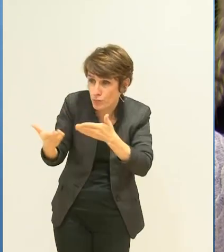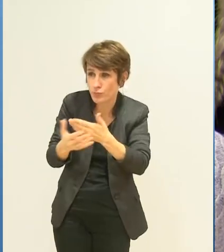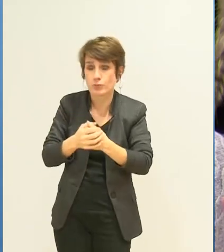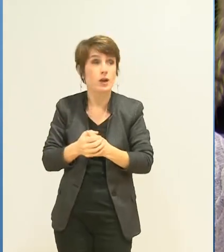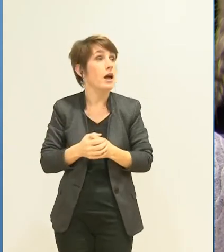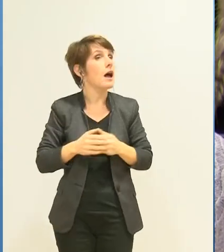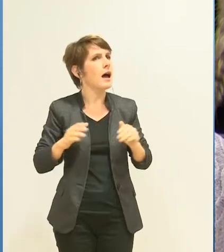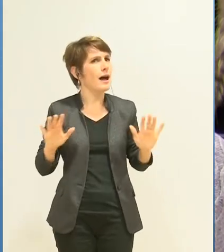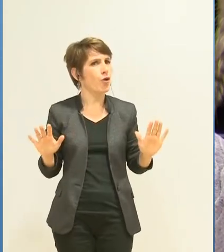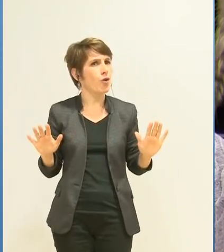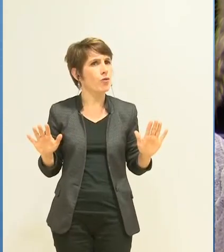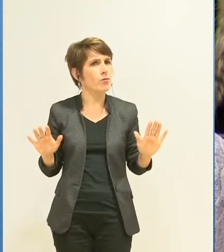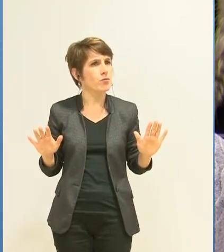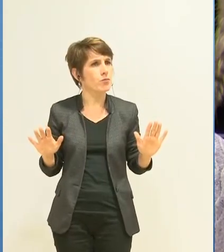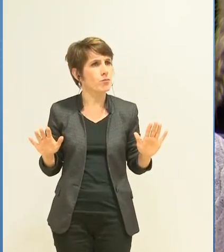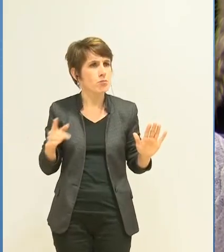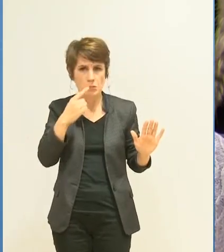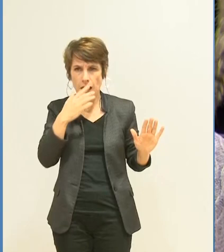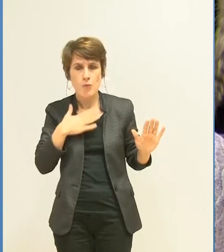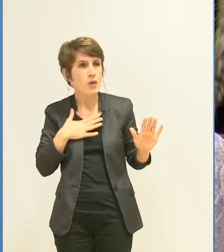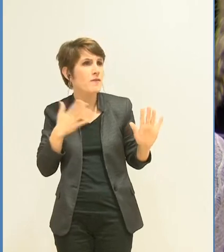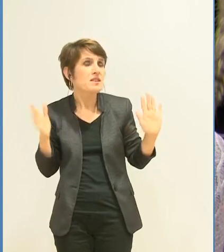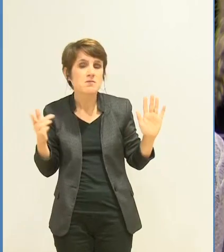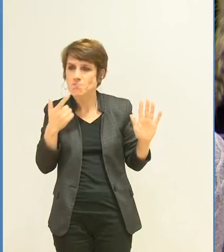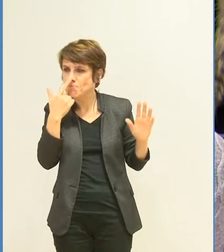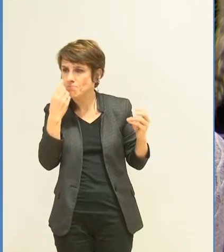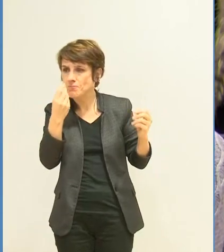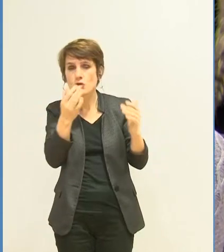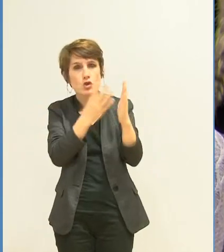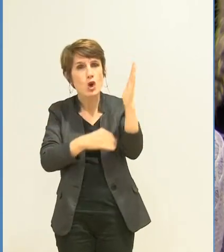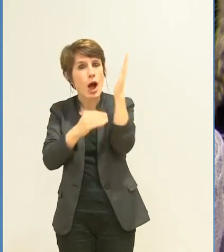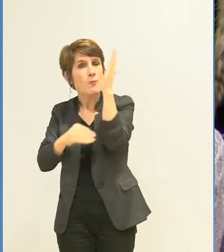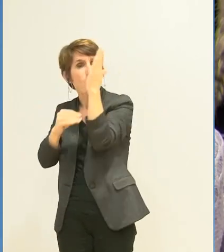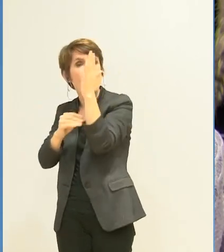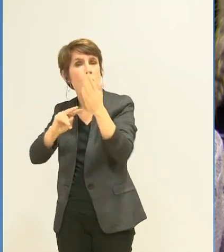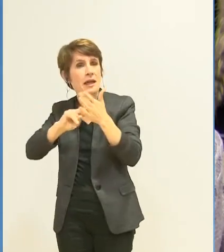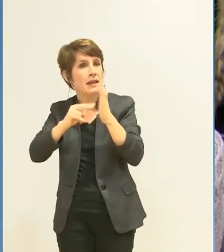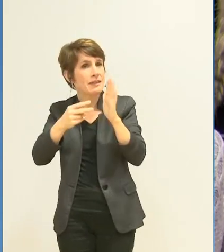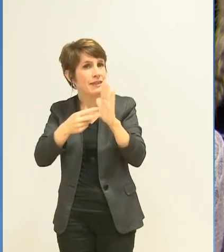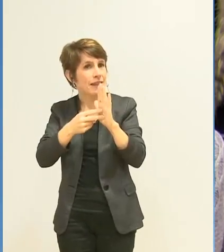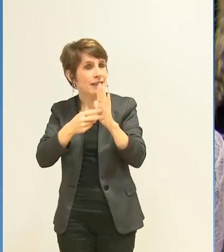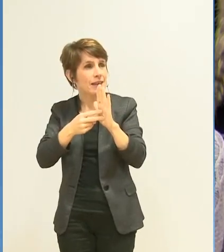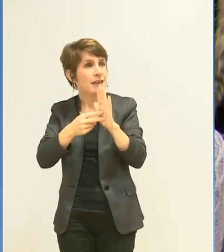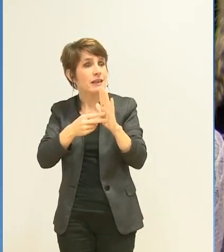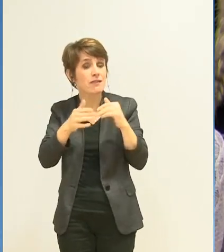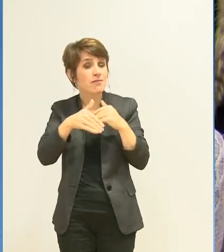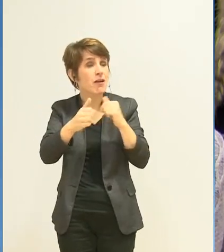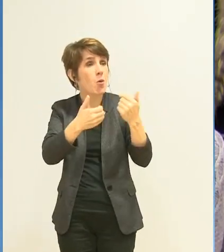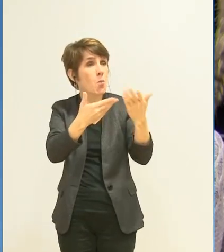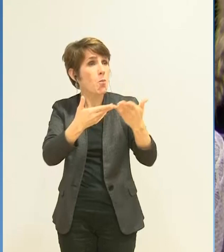alors j'ai l'impression que vos petits amendements en annexes techniques à la délibération là sont quand même